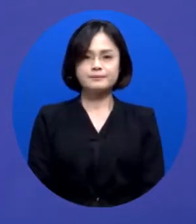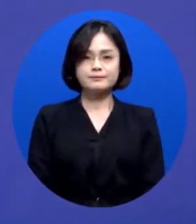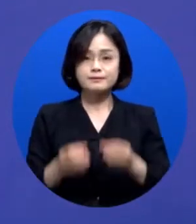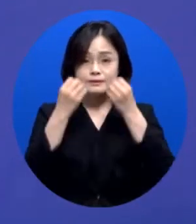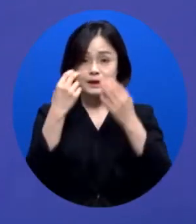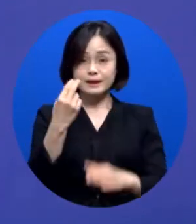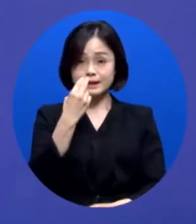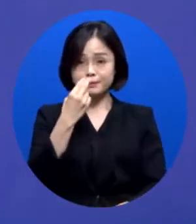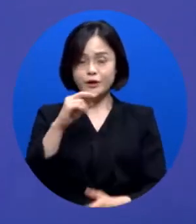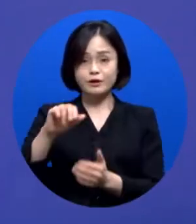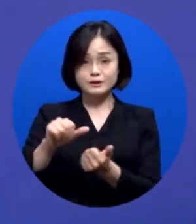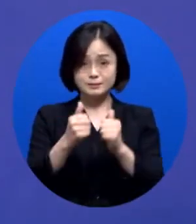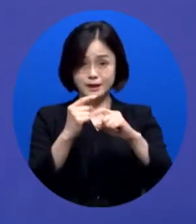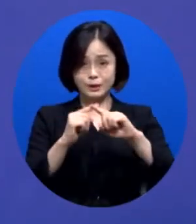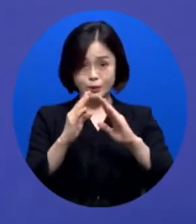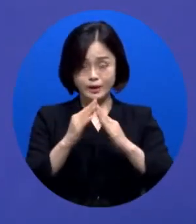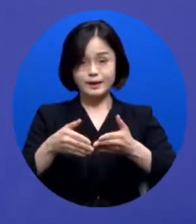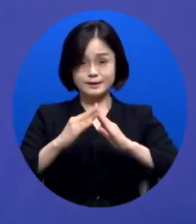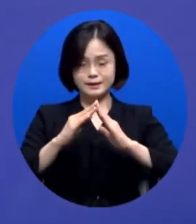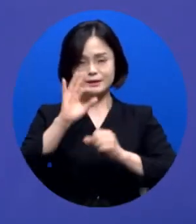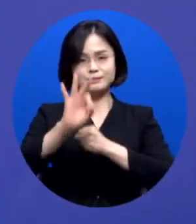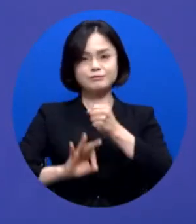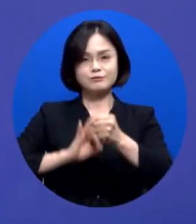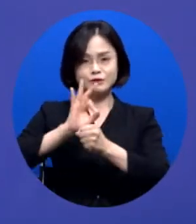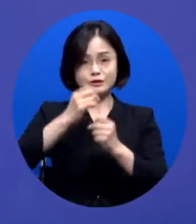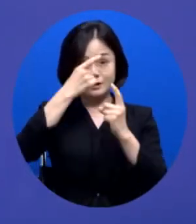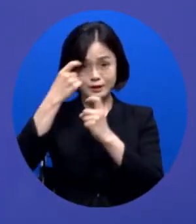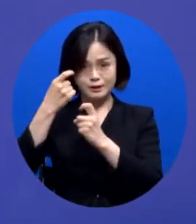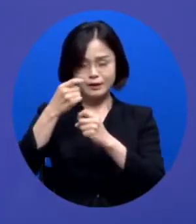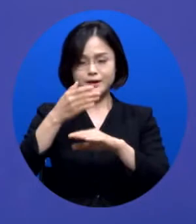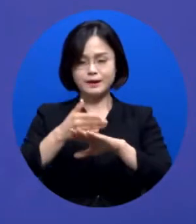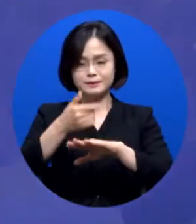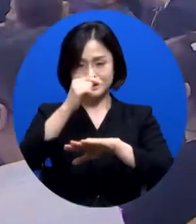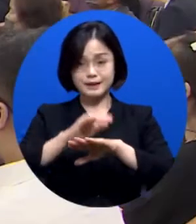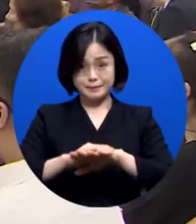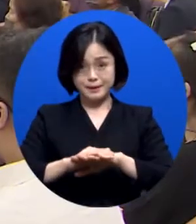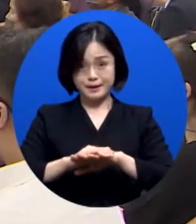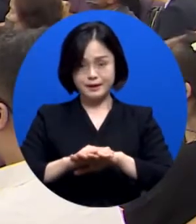새생명 침례교회 창립 10주년 감사 예배와 임직식이 열렸습니다.